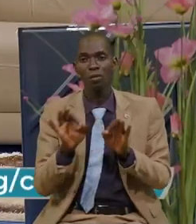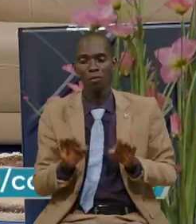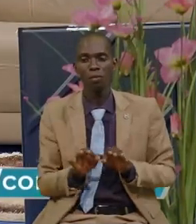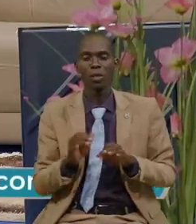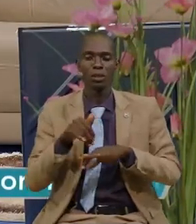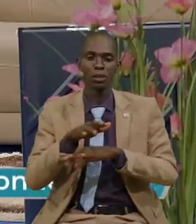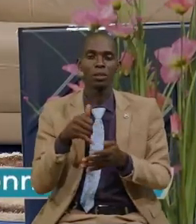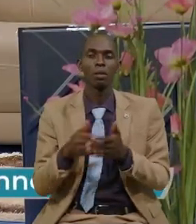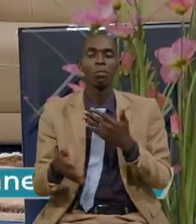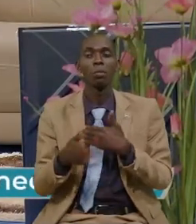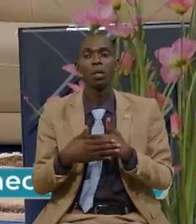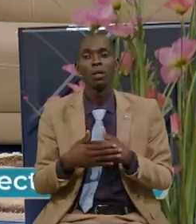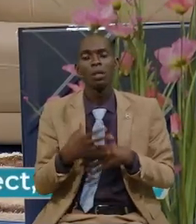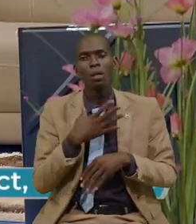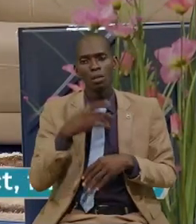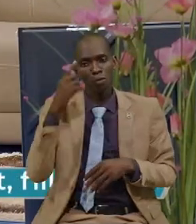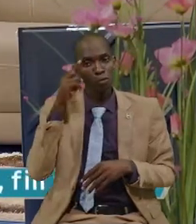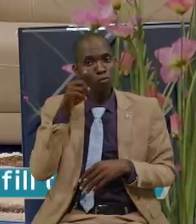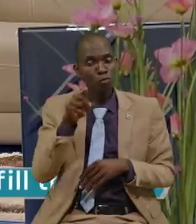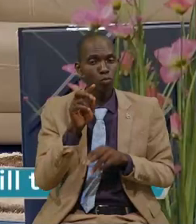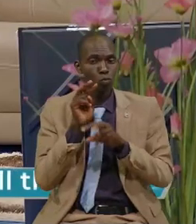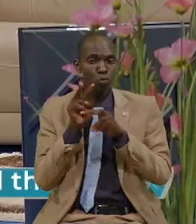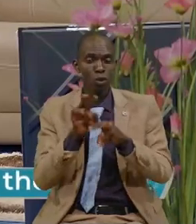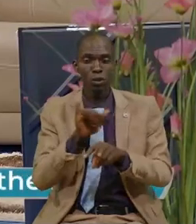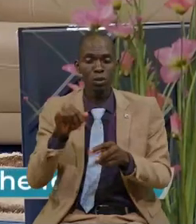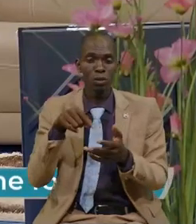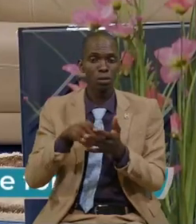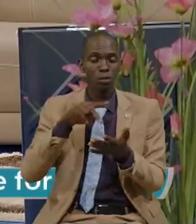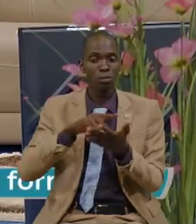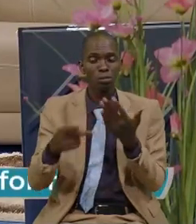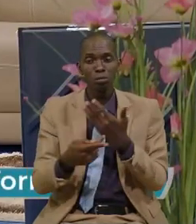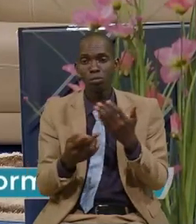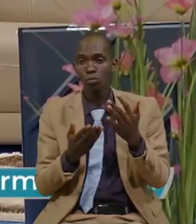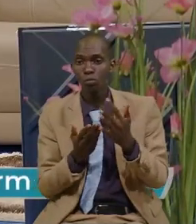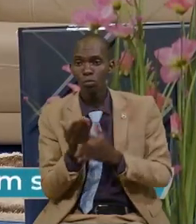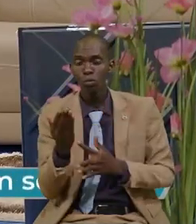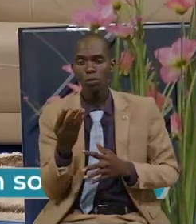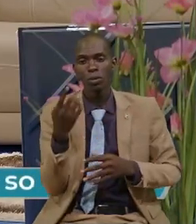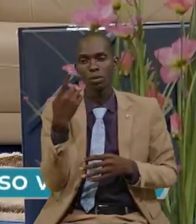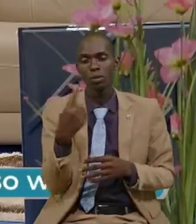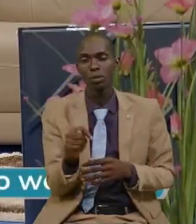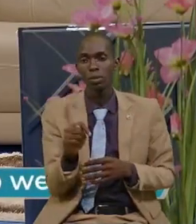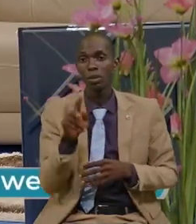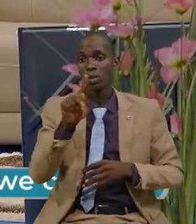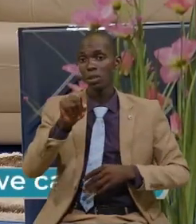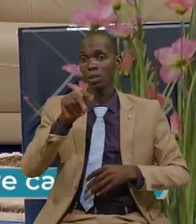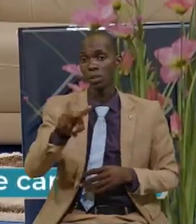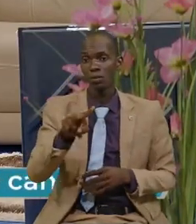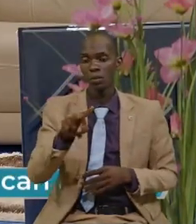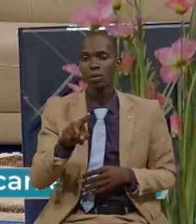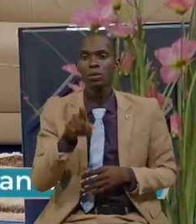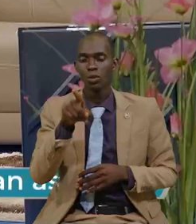votre nouvelle marche avec Christ. Si vous êtes à la radio ou à la télé, vous venez de donner votre vie à Christ,